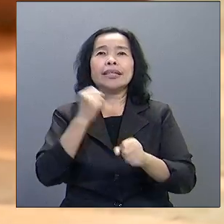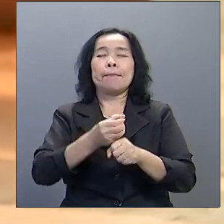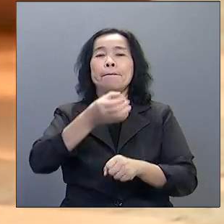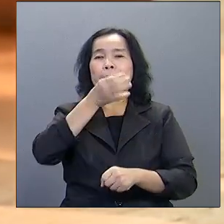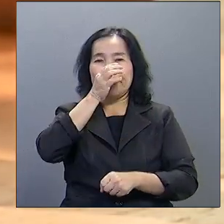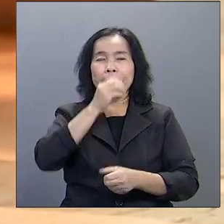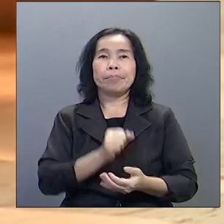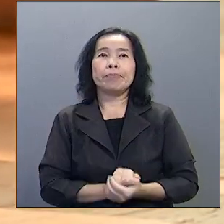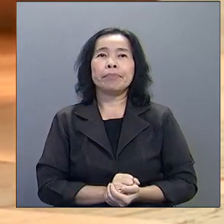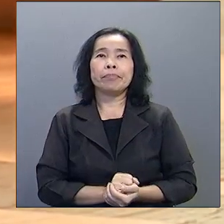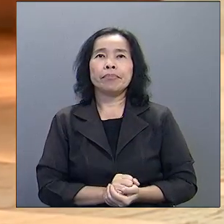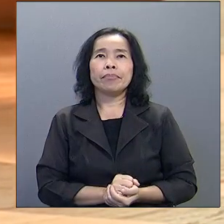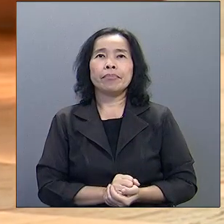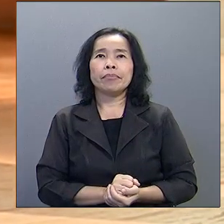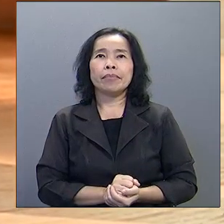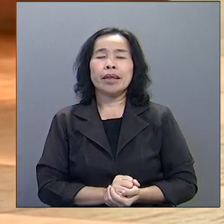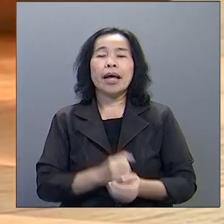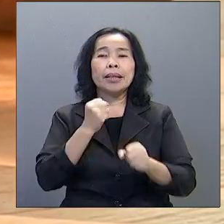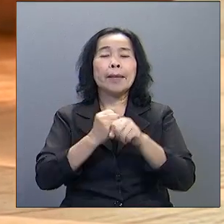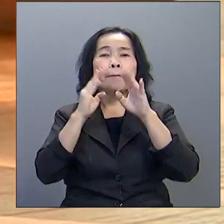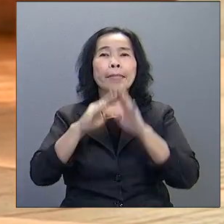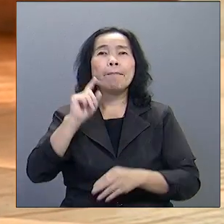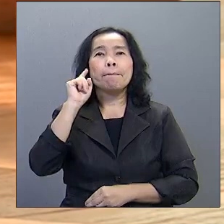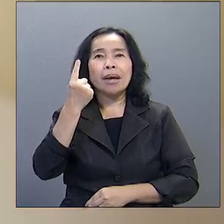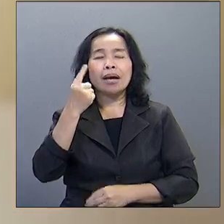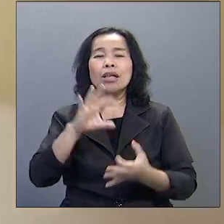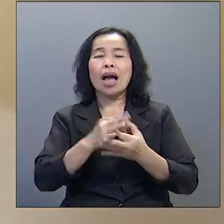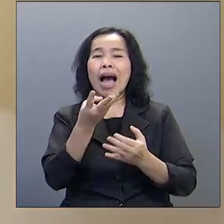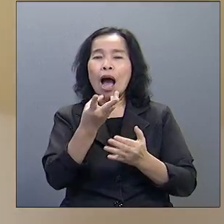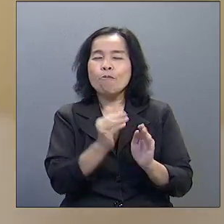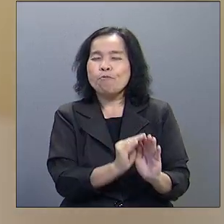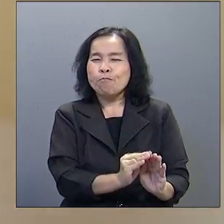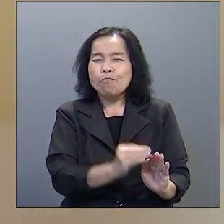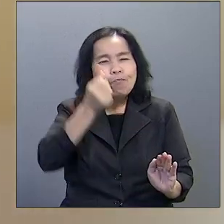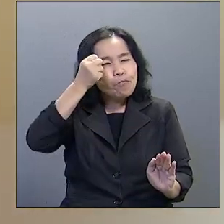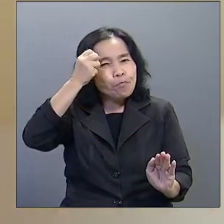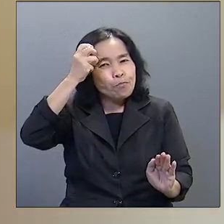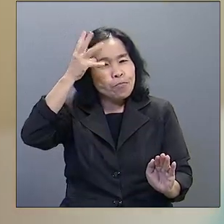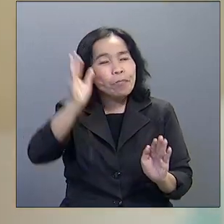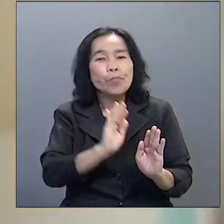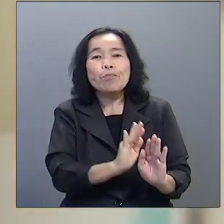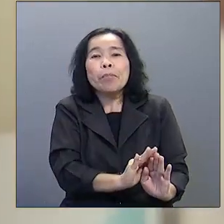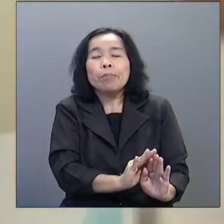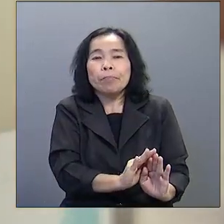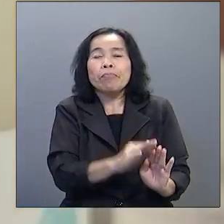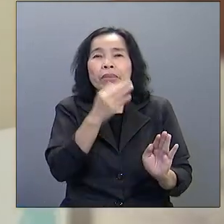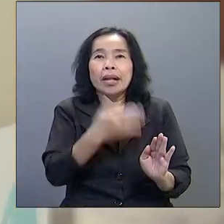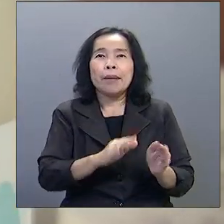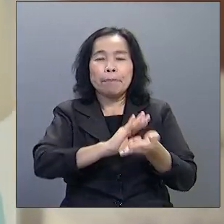ครับก็คือมันเป็นเอ่อนวัตกรรมในการหมักเนาะจากข้าวโคจิเปลี่ยนจากเอ่อ